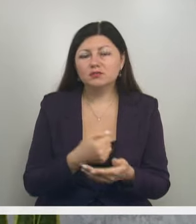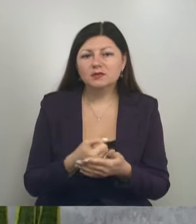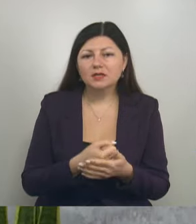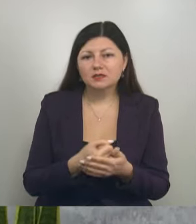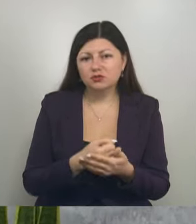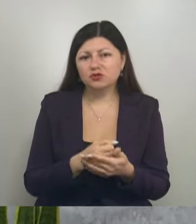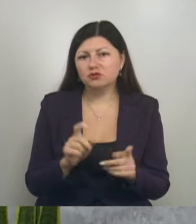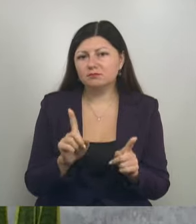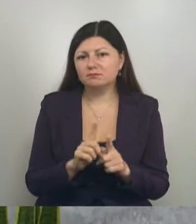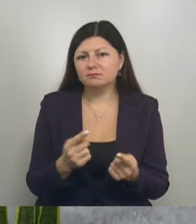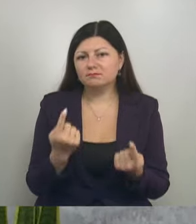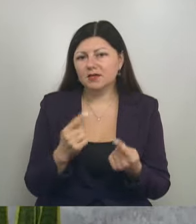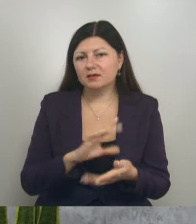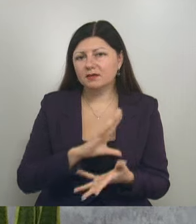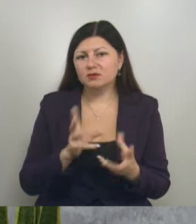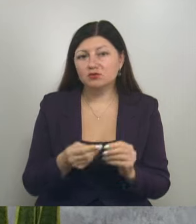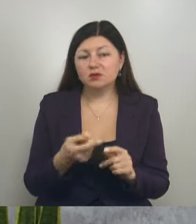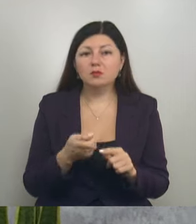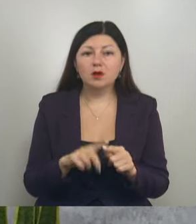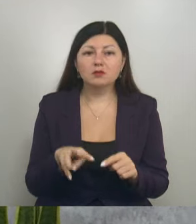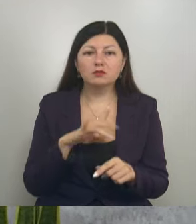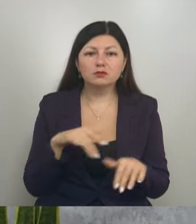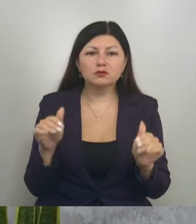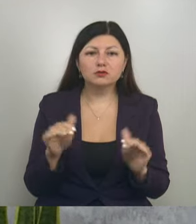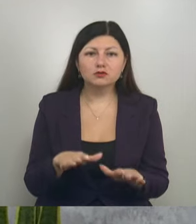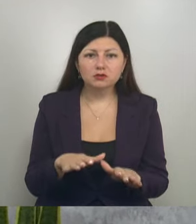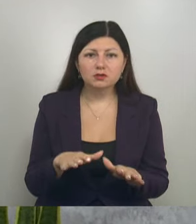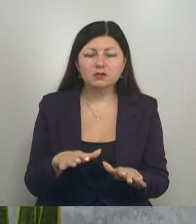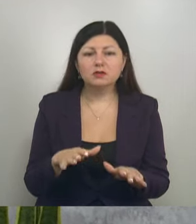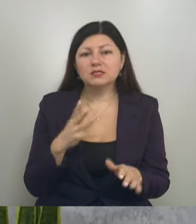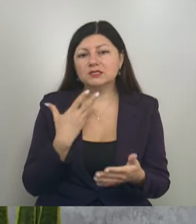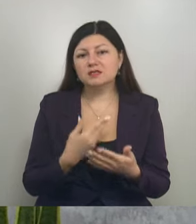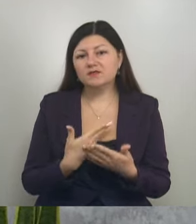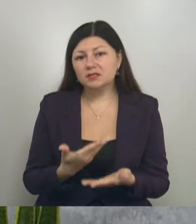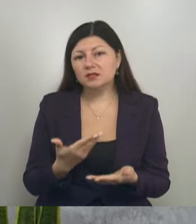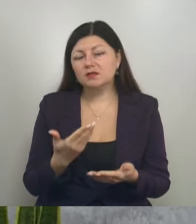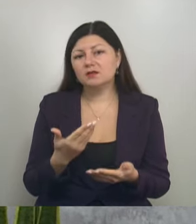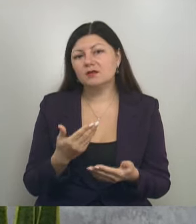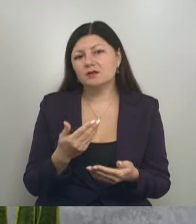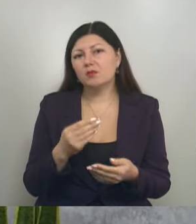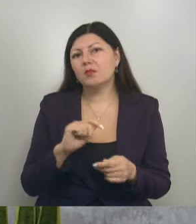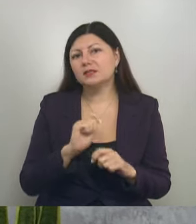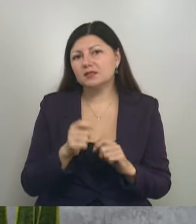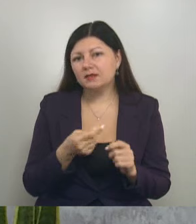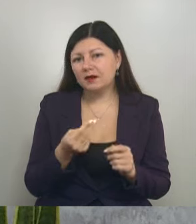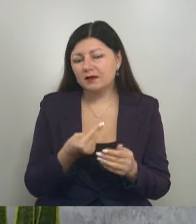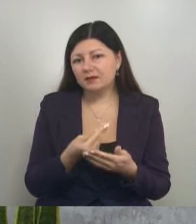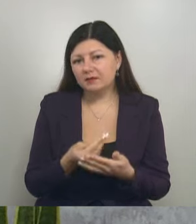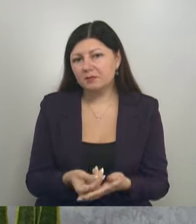столь значимого результата. Поэтому мы решили со своей стороны материально подкрепить